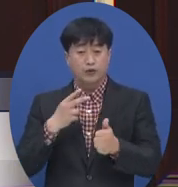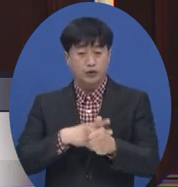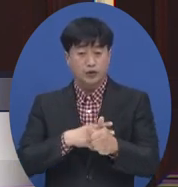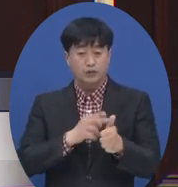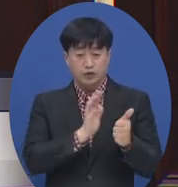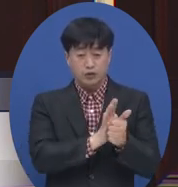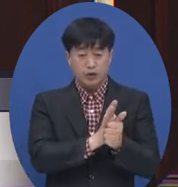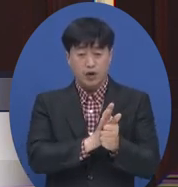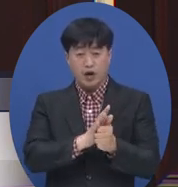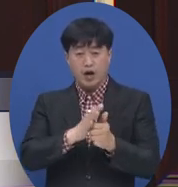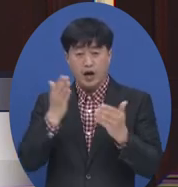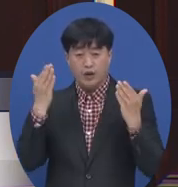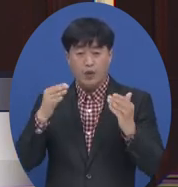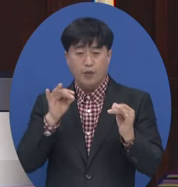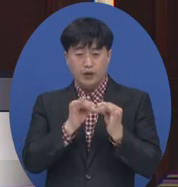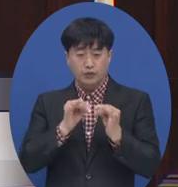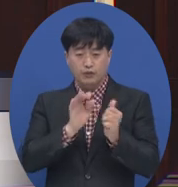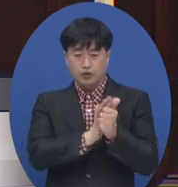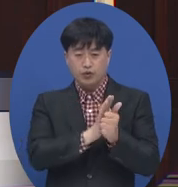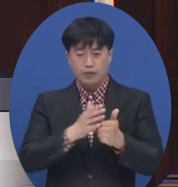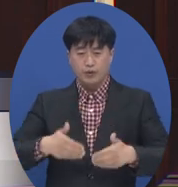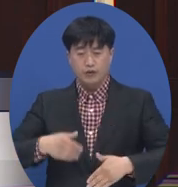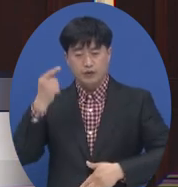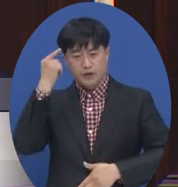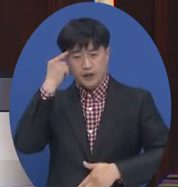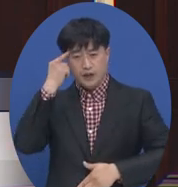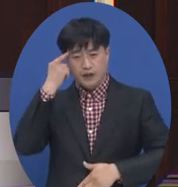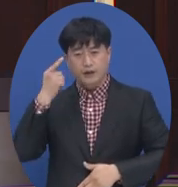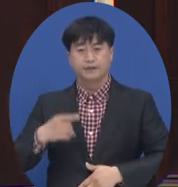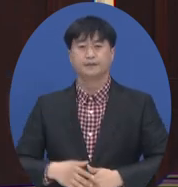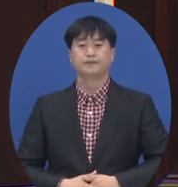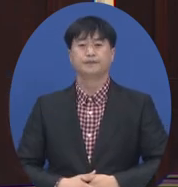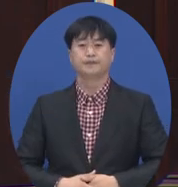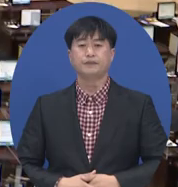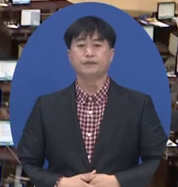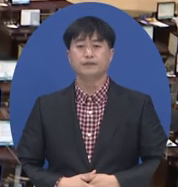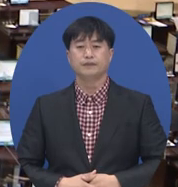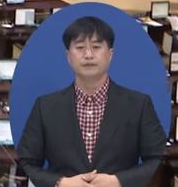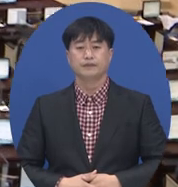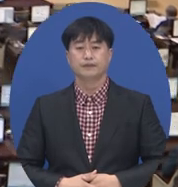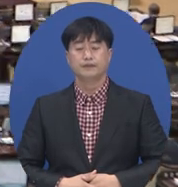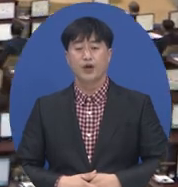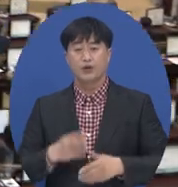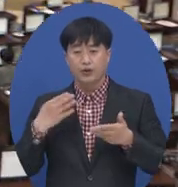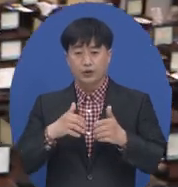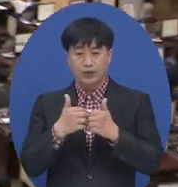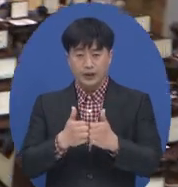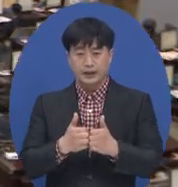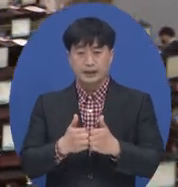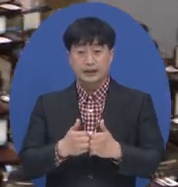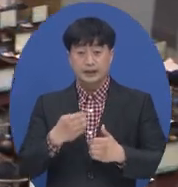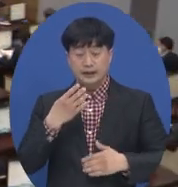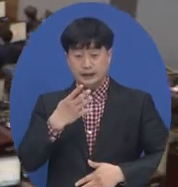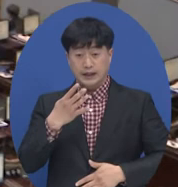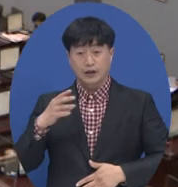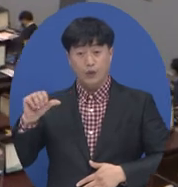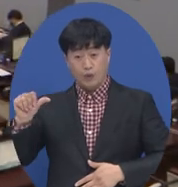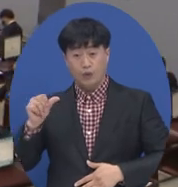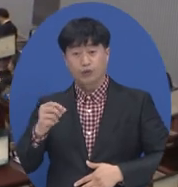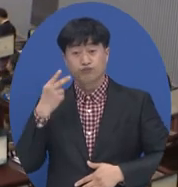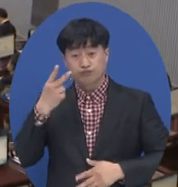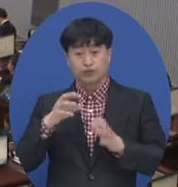학교 맞춤형 지원이 절실히 필요하다고 생각합니다. 경기도의회는 4일과 5일,